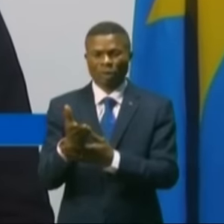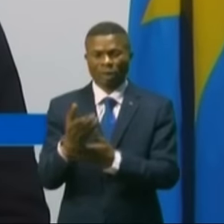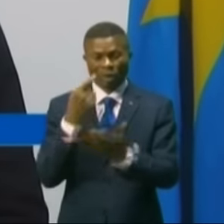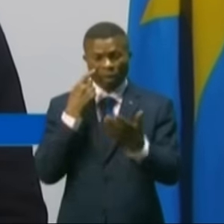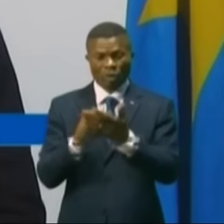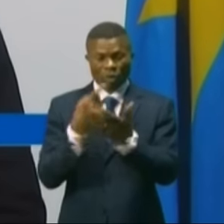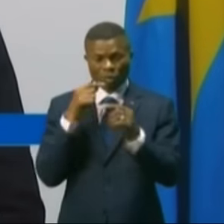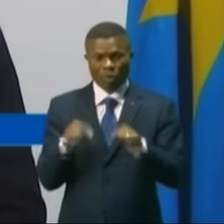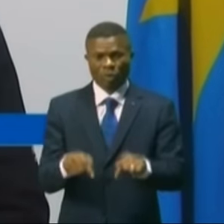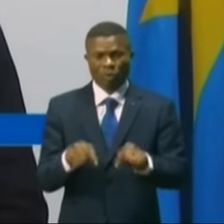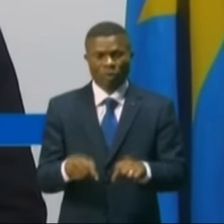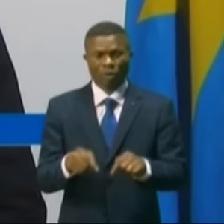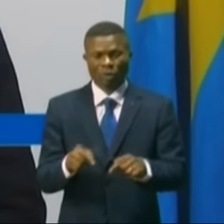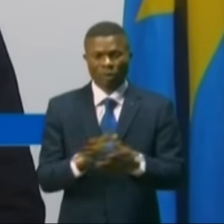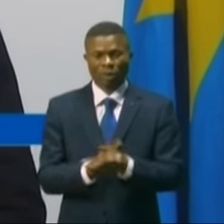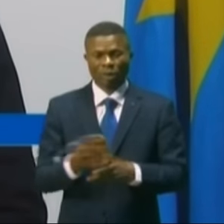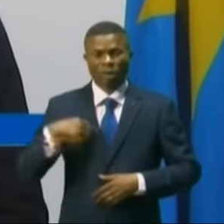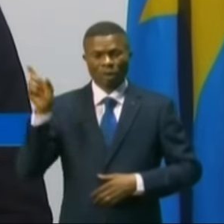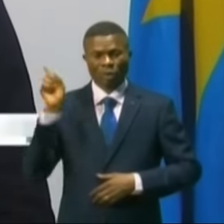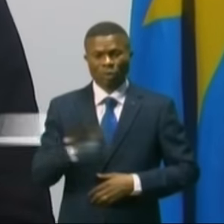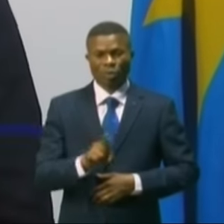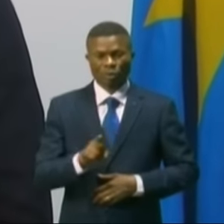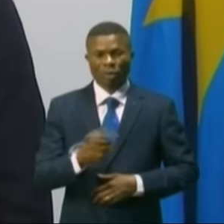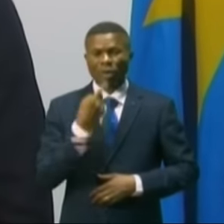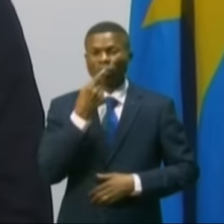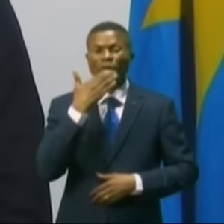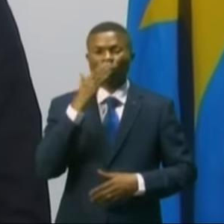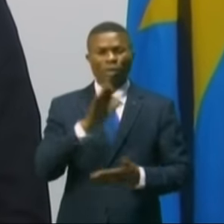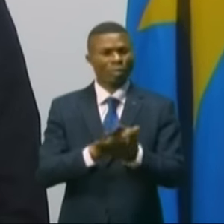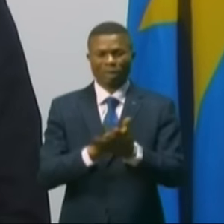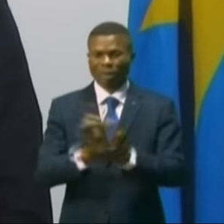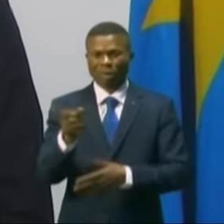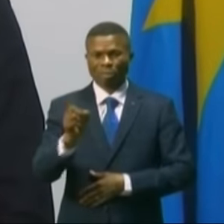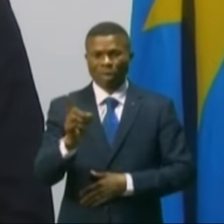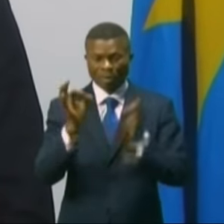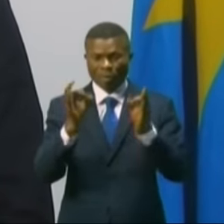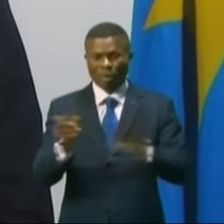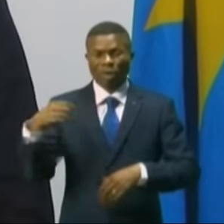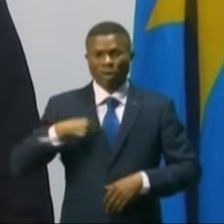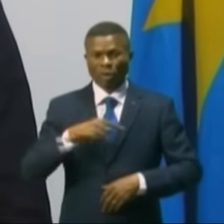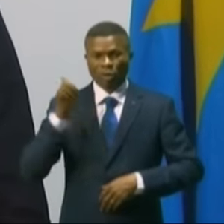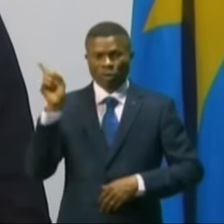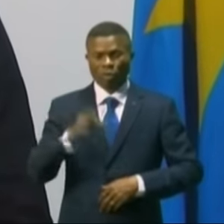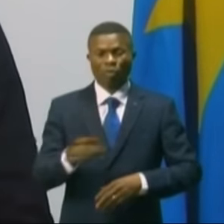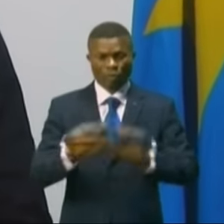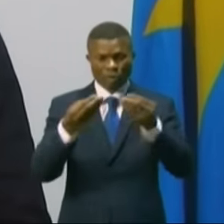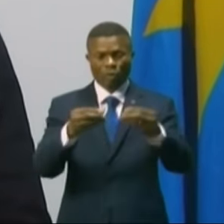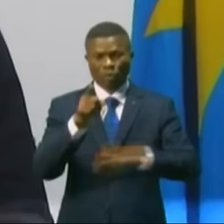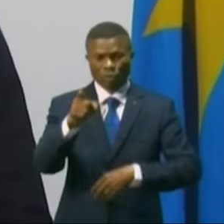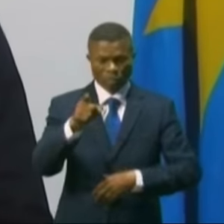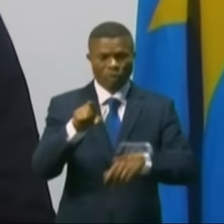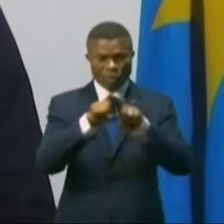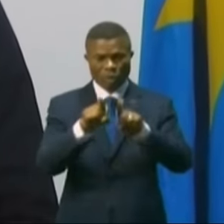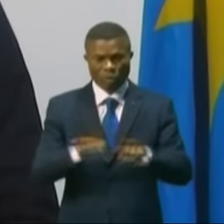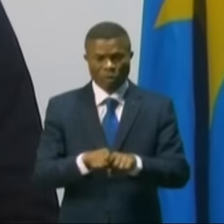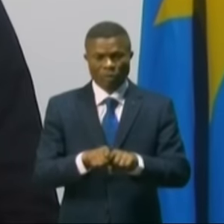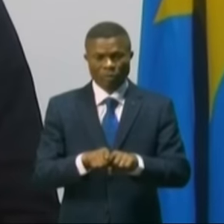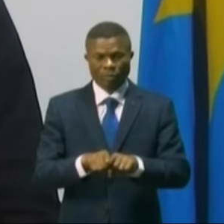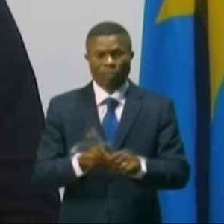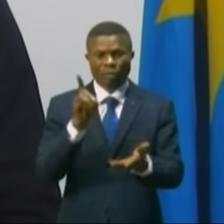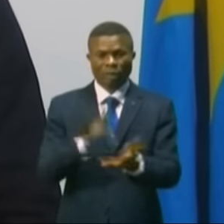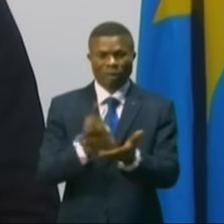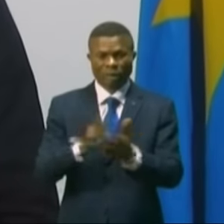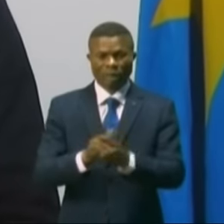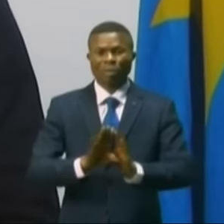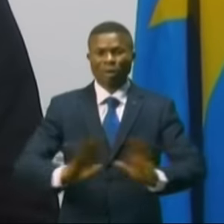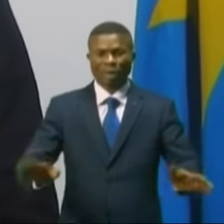Aujourd'hui, on n'est pas venu simplement lui dire merci, mais on est venu lui donner aussi un diplôme de